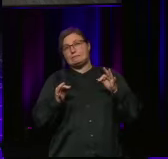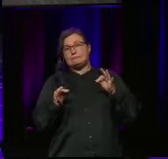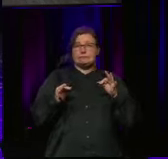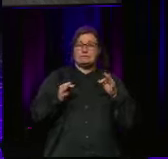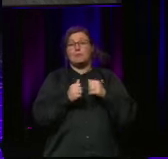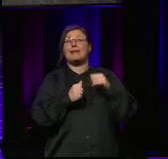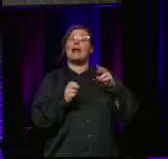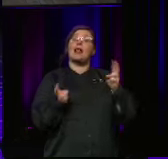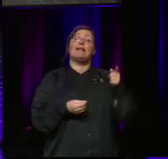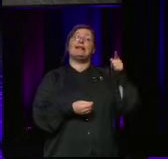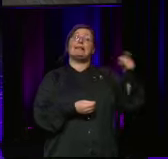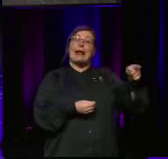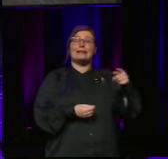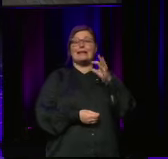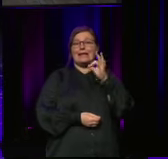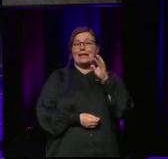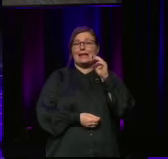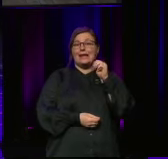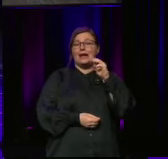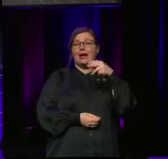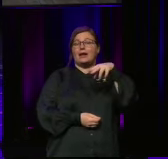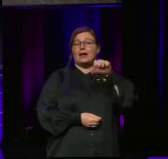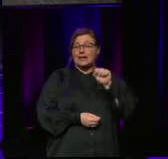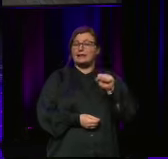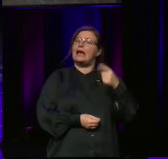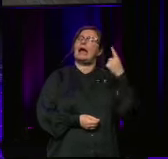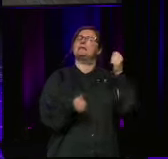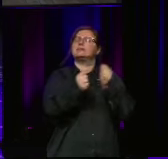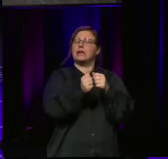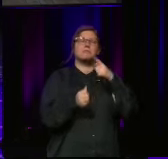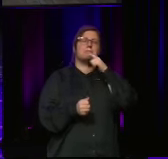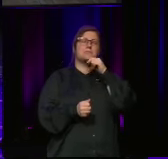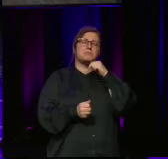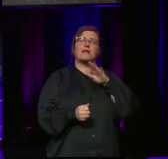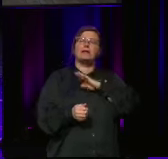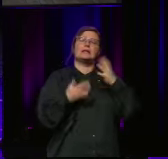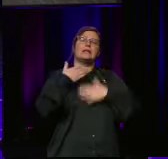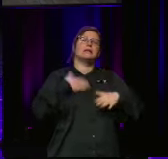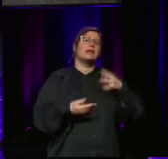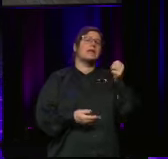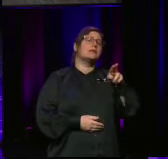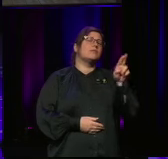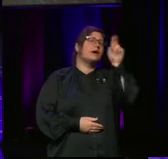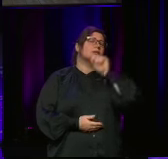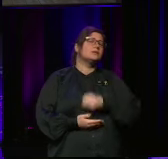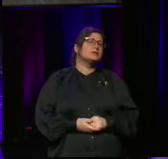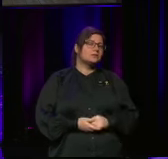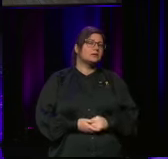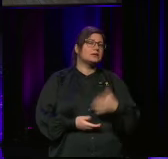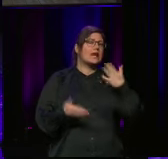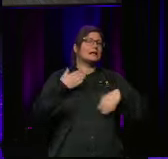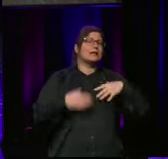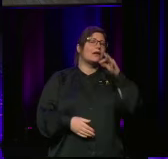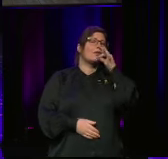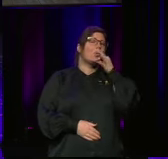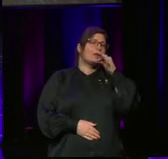ju ett moment som man kan fundera lite på. Och där det finns en del intressanta exempel på intressanta